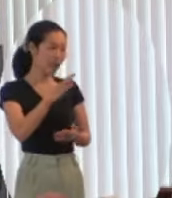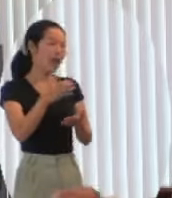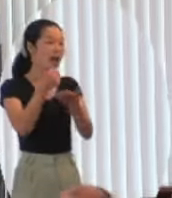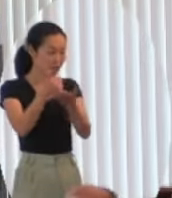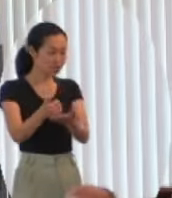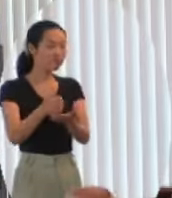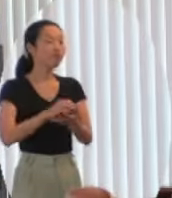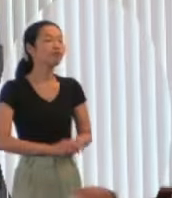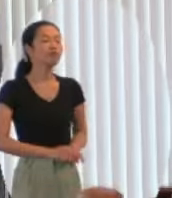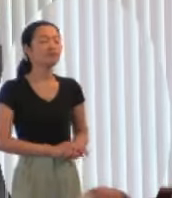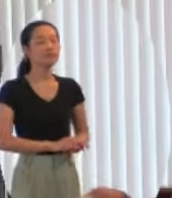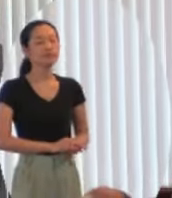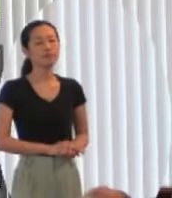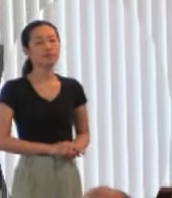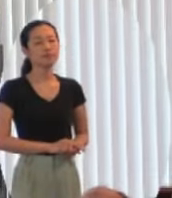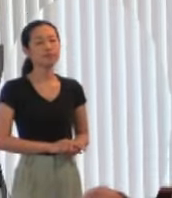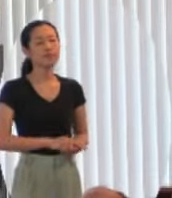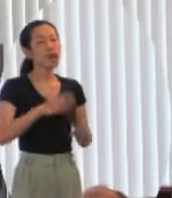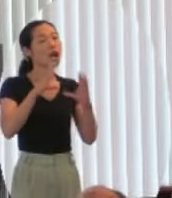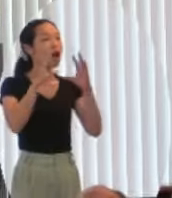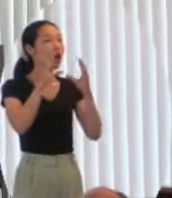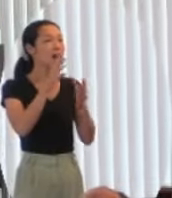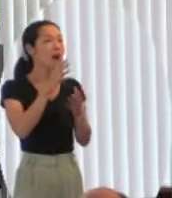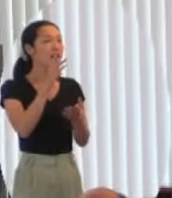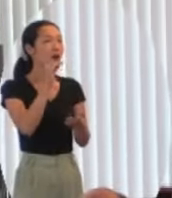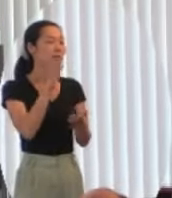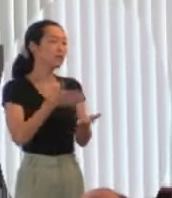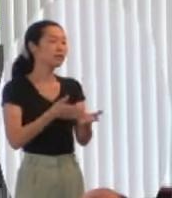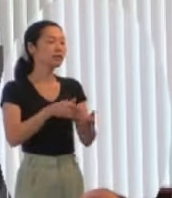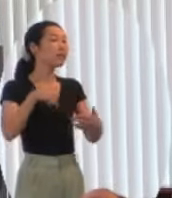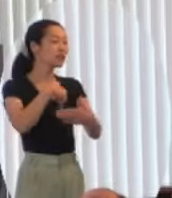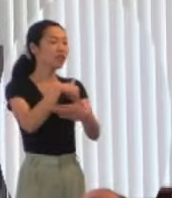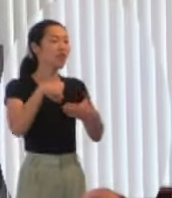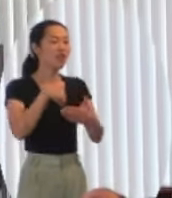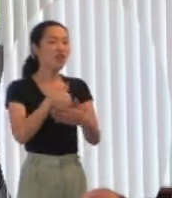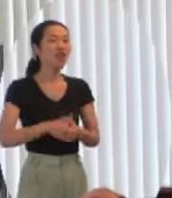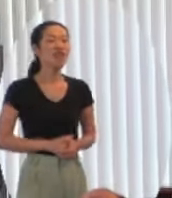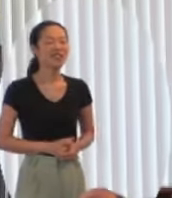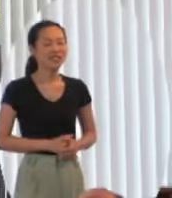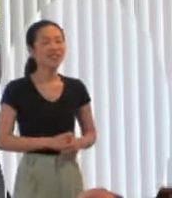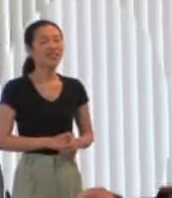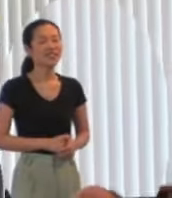お働きをしておられます伊藤さんの方から今日は、